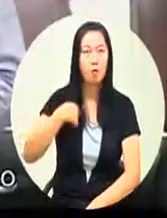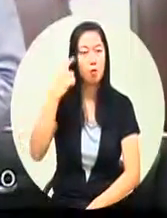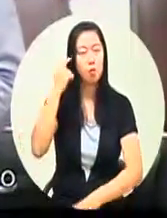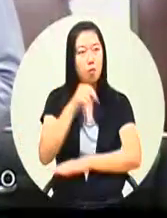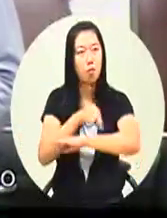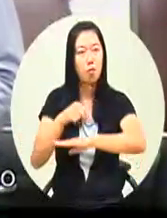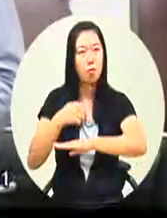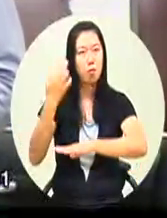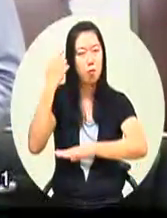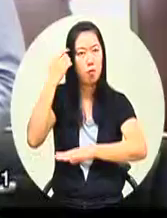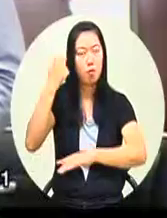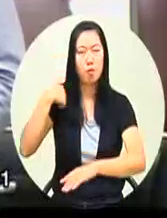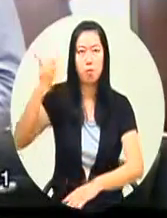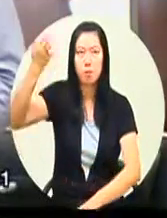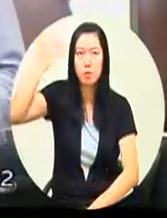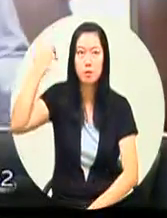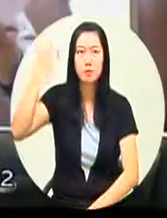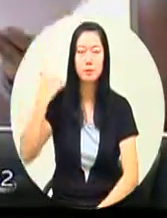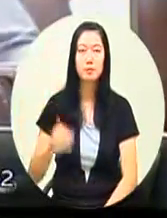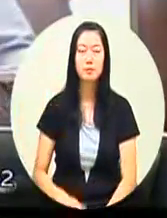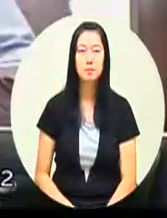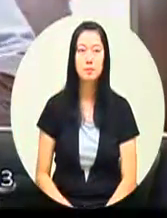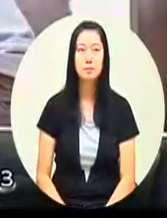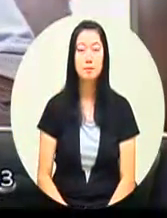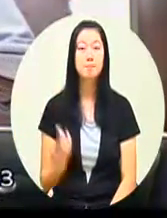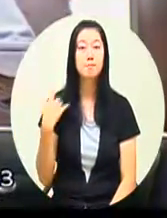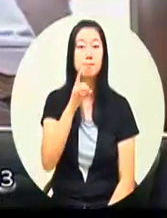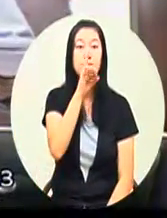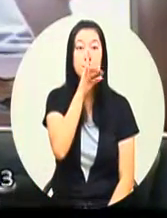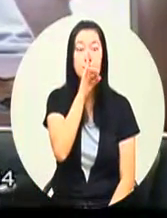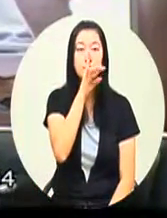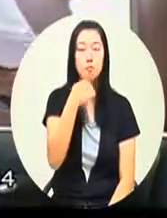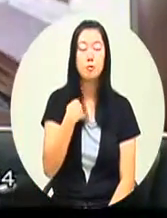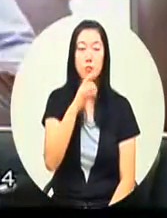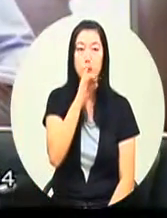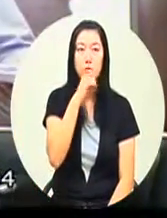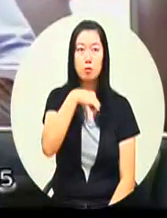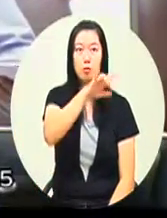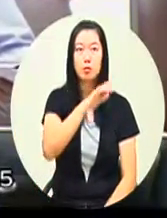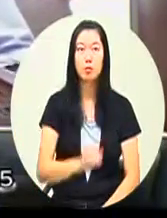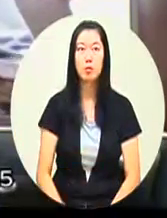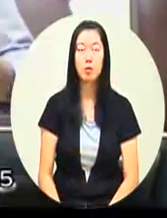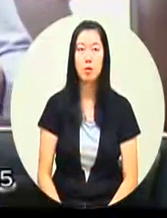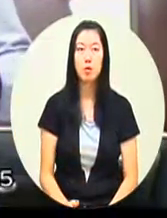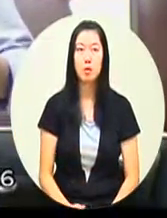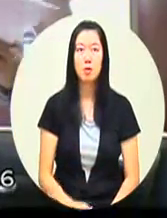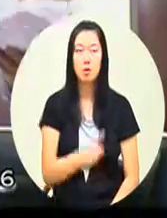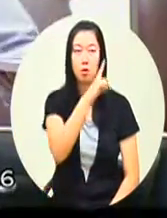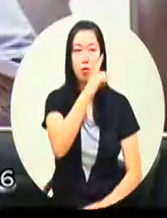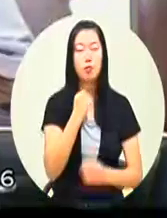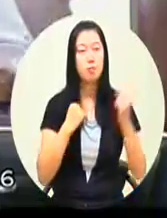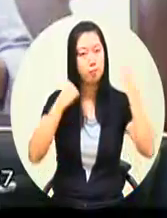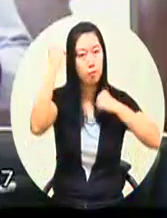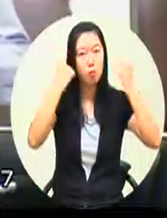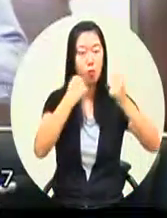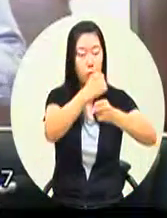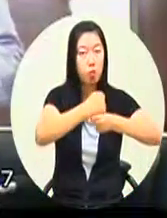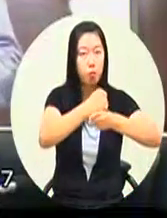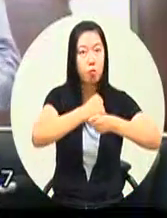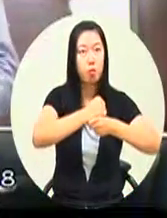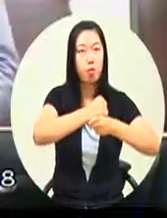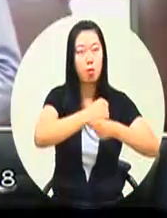在应该是比如台中那些草马那个自洪池也好，